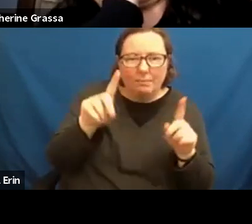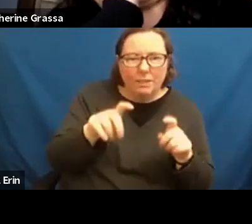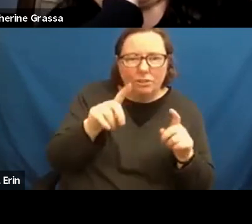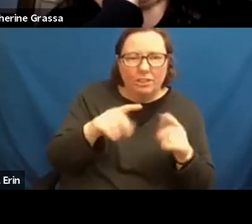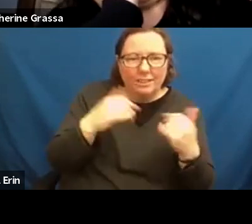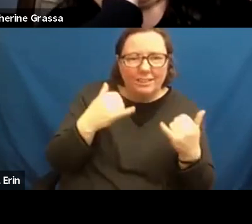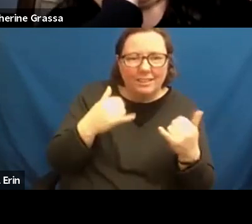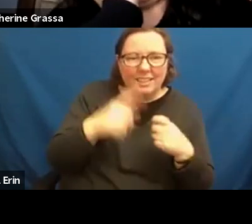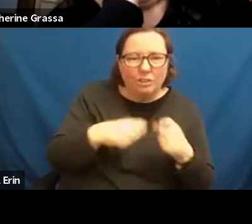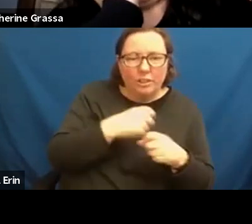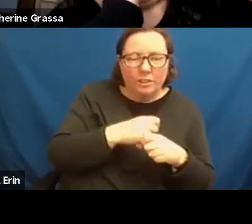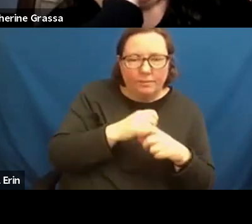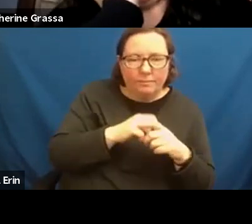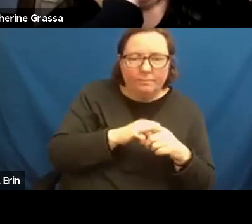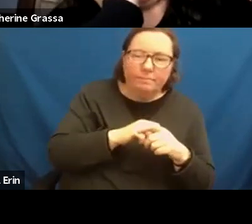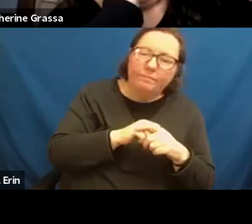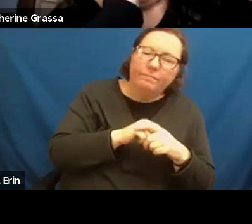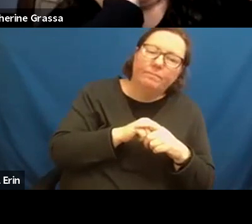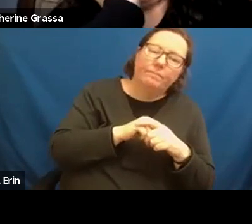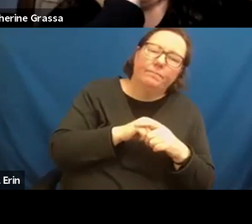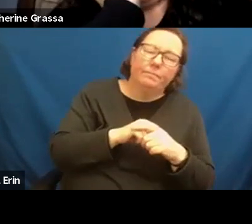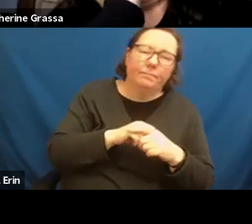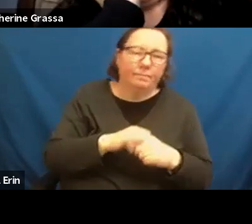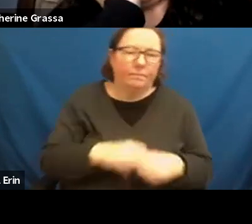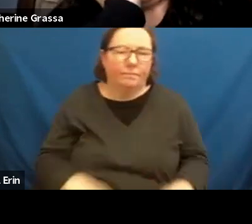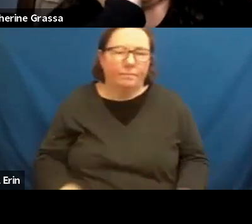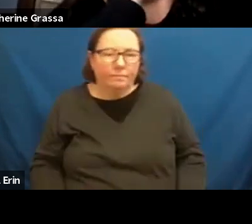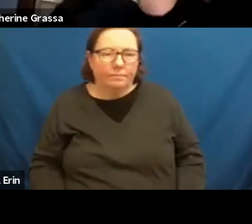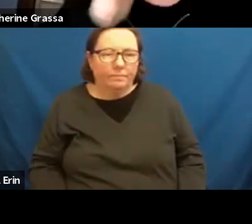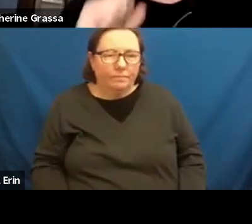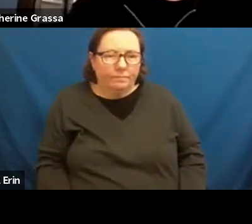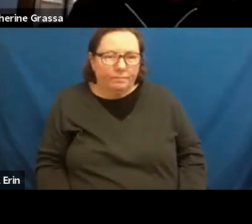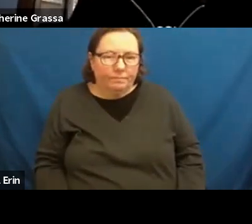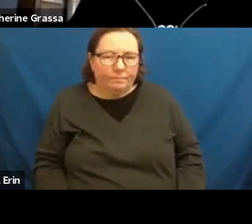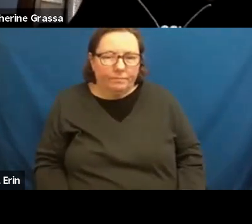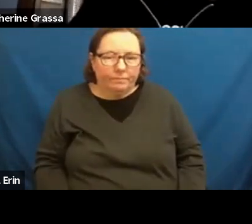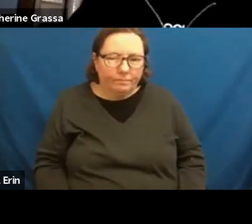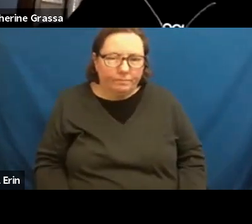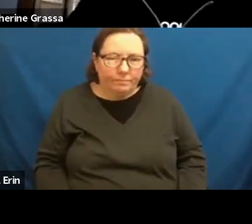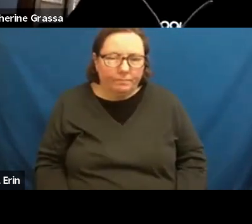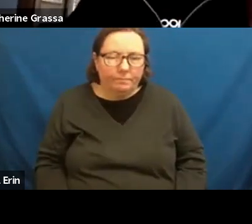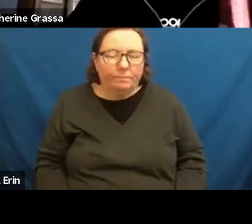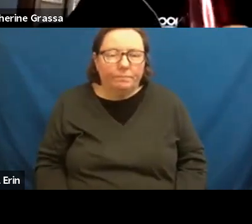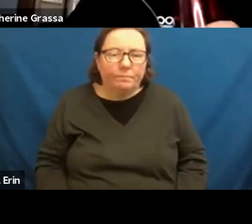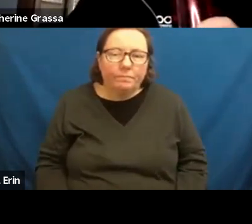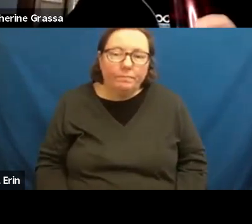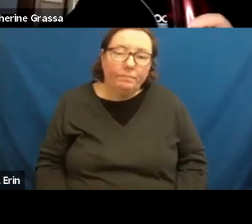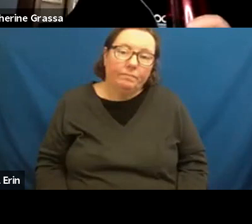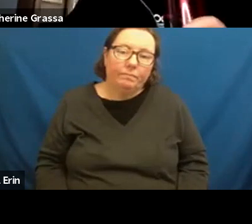year. 因为今年是 late 了，如果不 late， 我觉得你们的录取工作已经下来了。